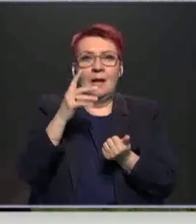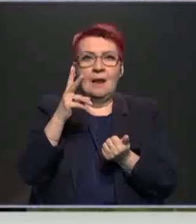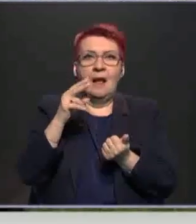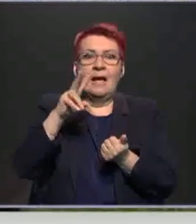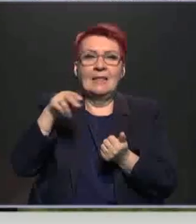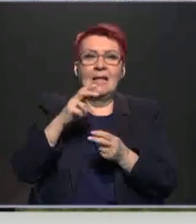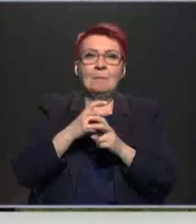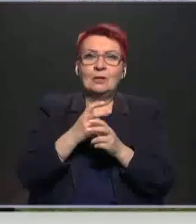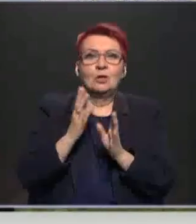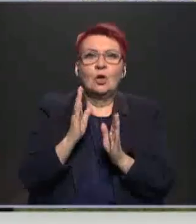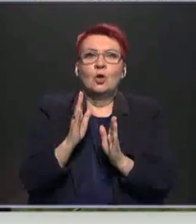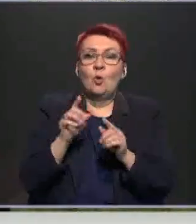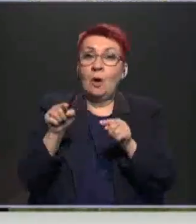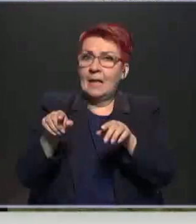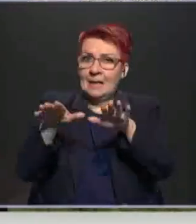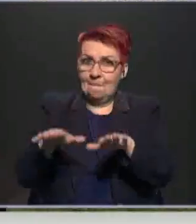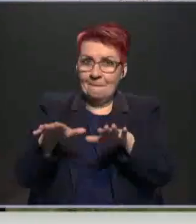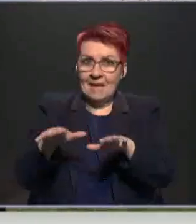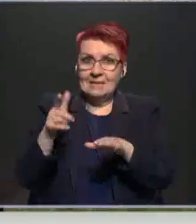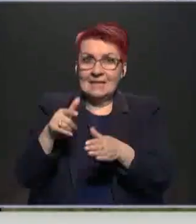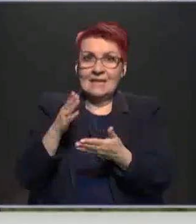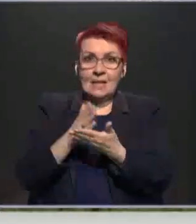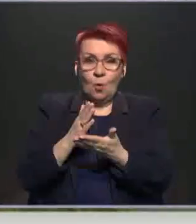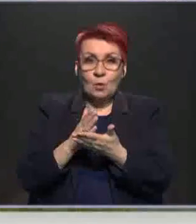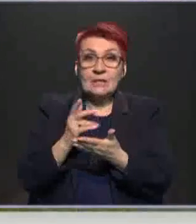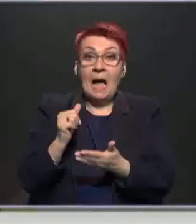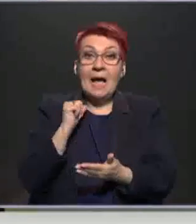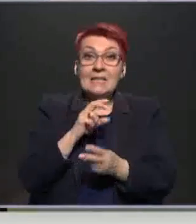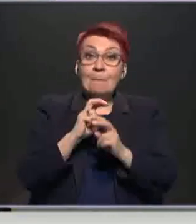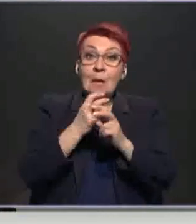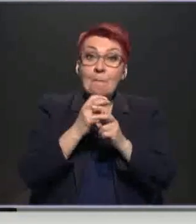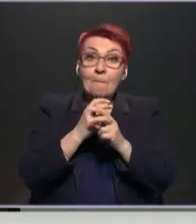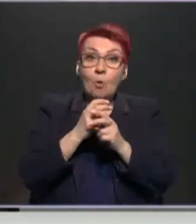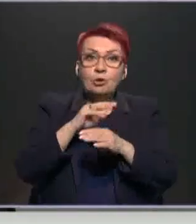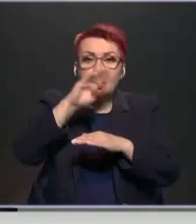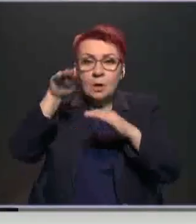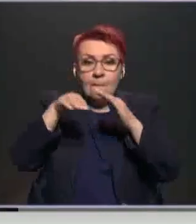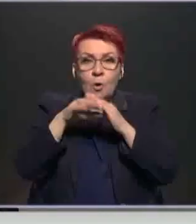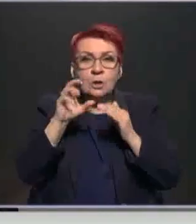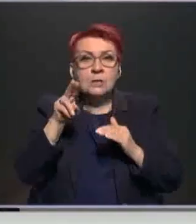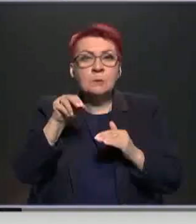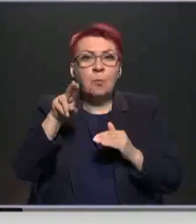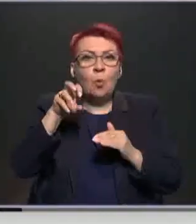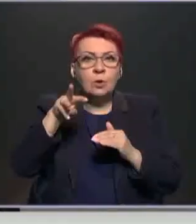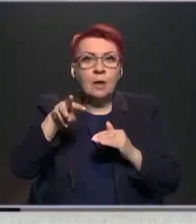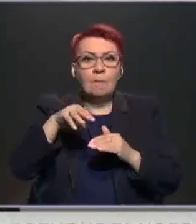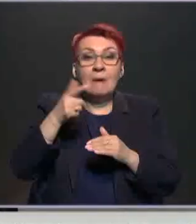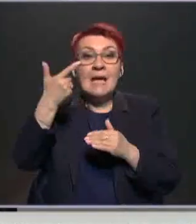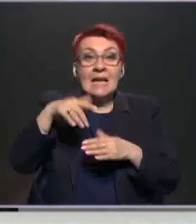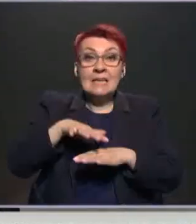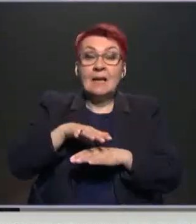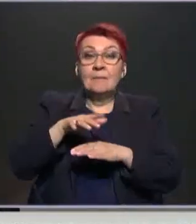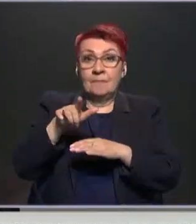святых только обозначает это место, там, где они находятся, а сами мощи находятся под спудом, под фундаментом